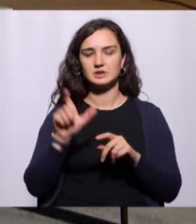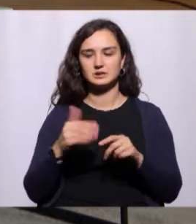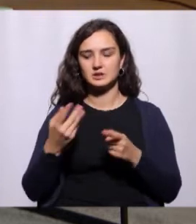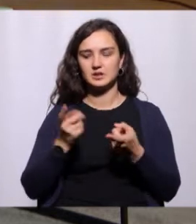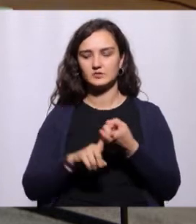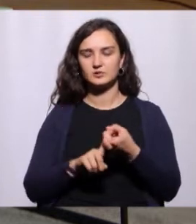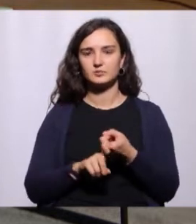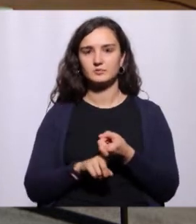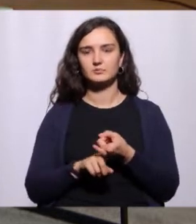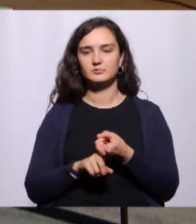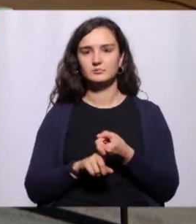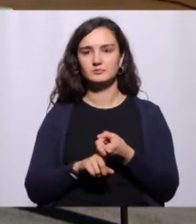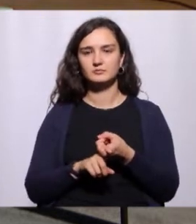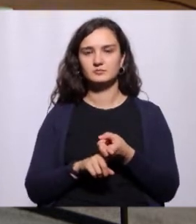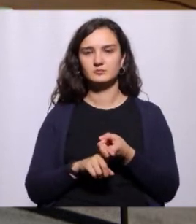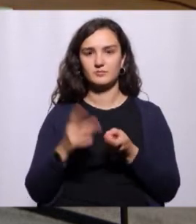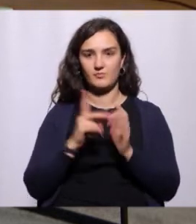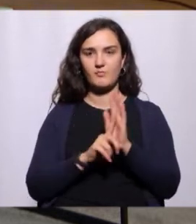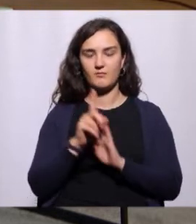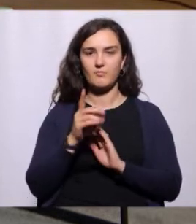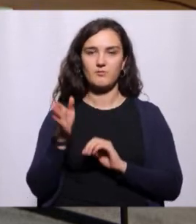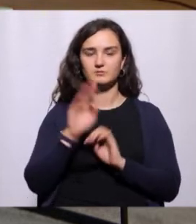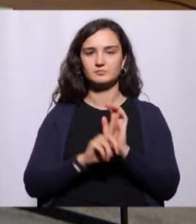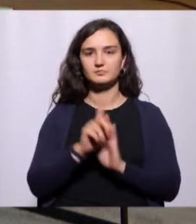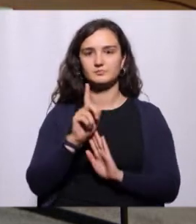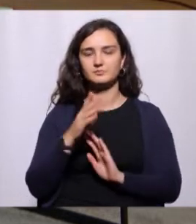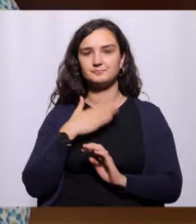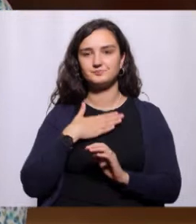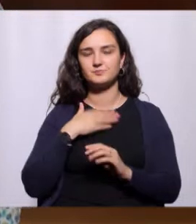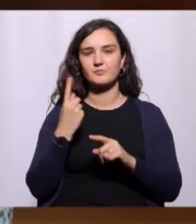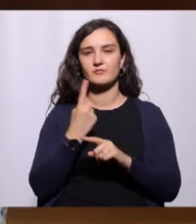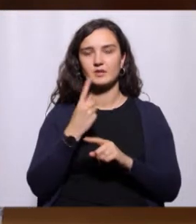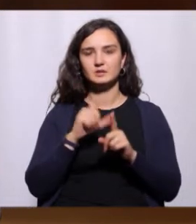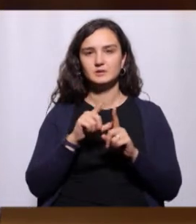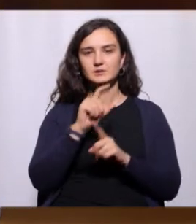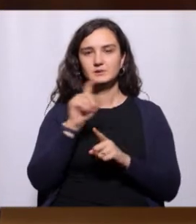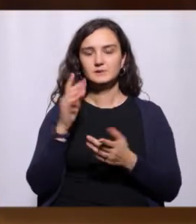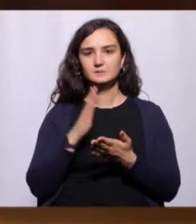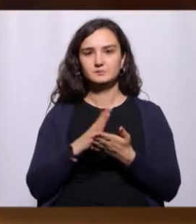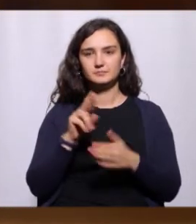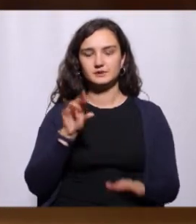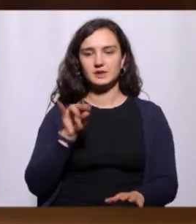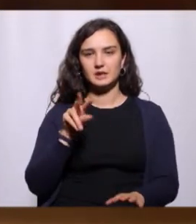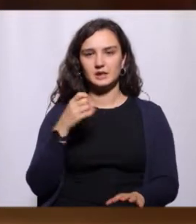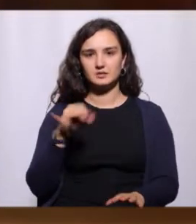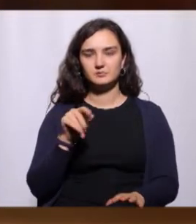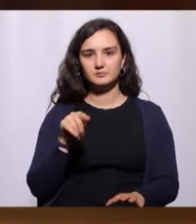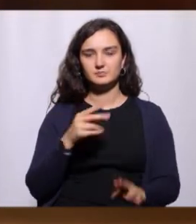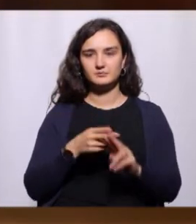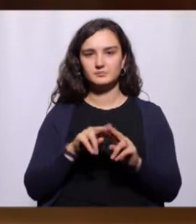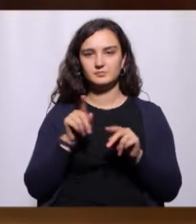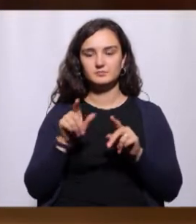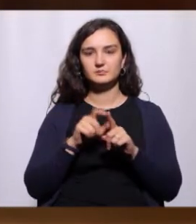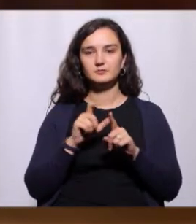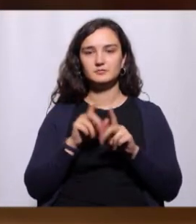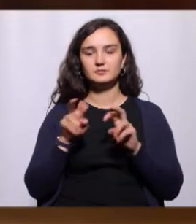არის დაკავშირებული. Shall we begin? Let's go. Our first word is delay. Delay is a